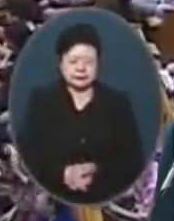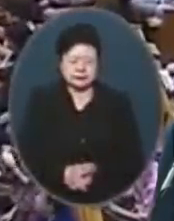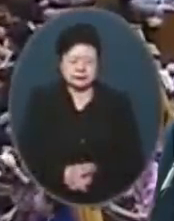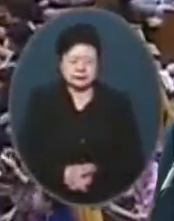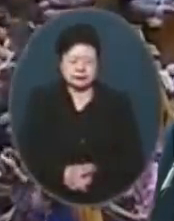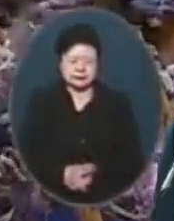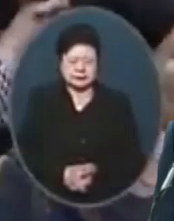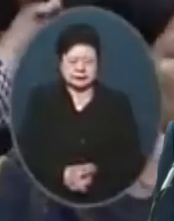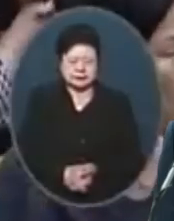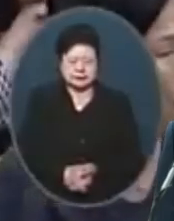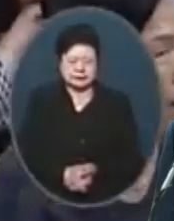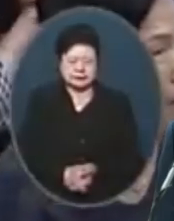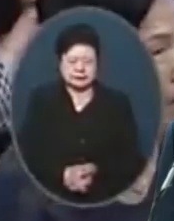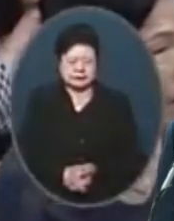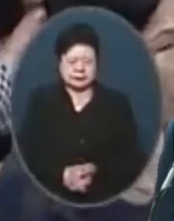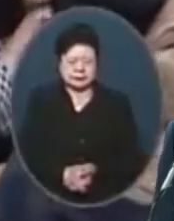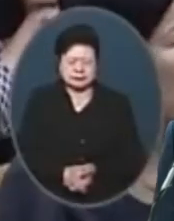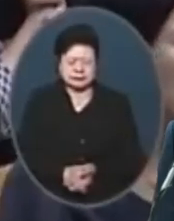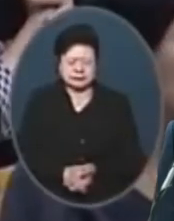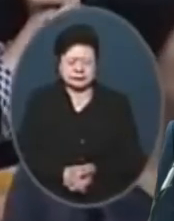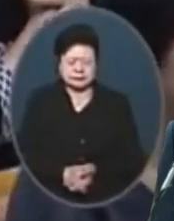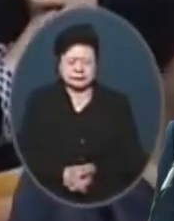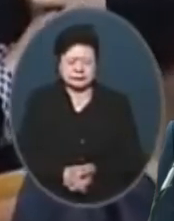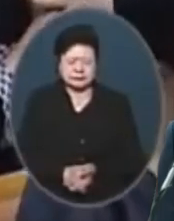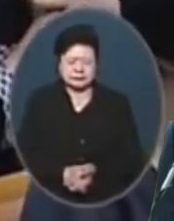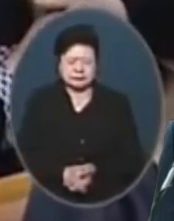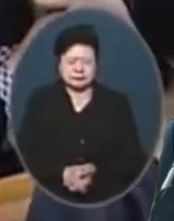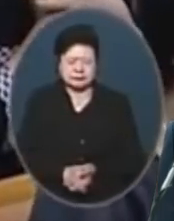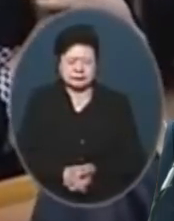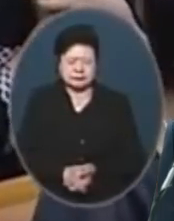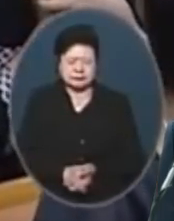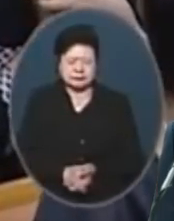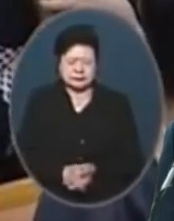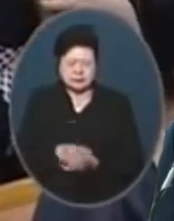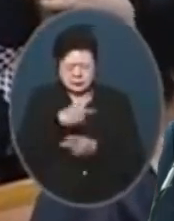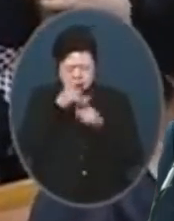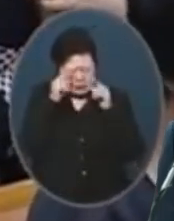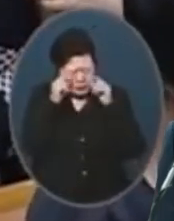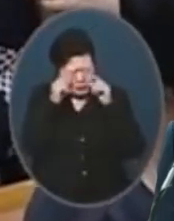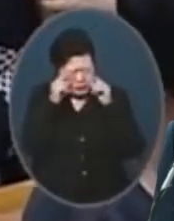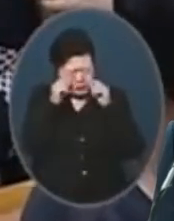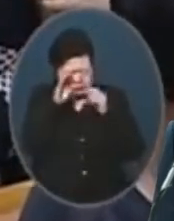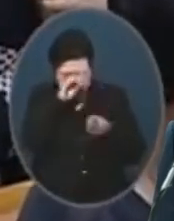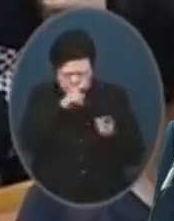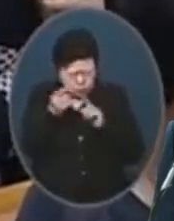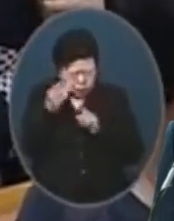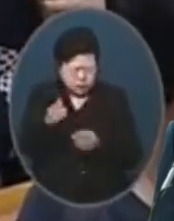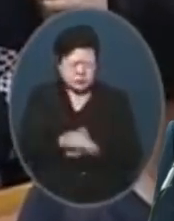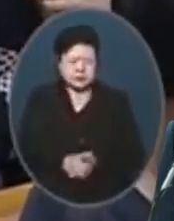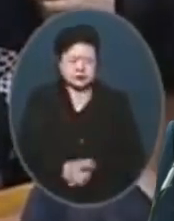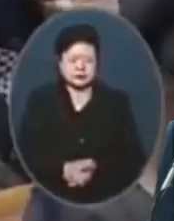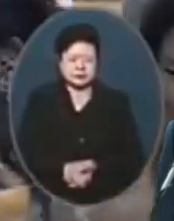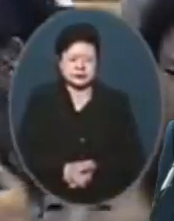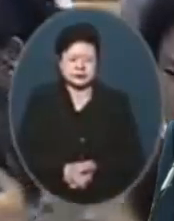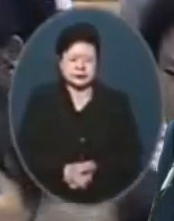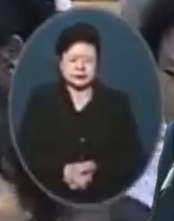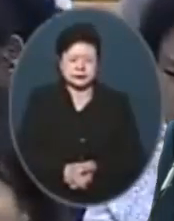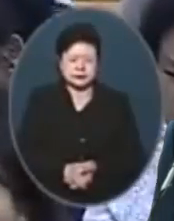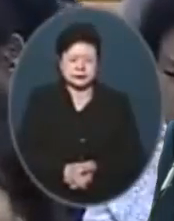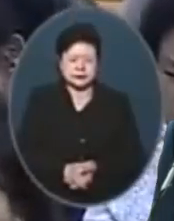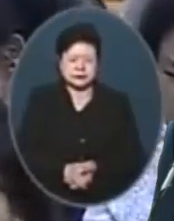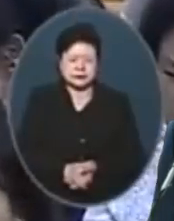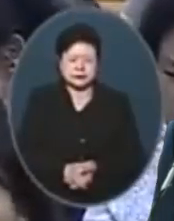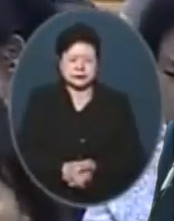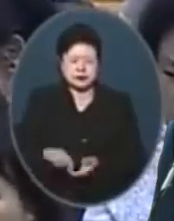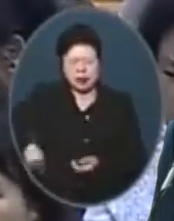관절염으로 고생하는 사람 주님께서 낫게 해주십니다. 잠을 잘 못 자는 사람에게 주님 잠을 잘 자게 만들어주십니다.